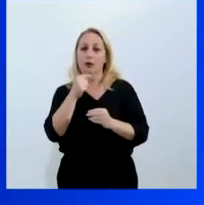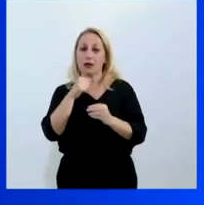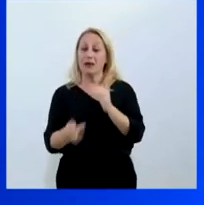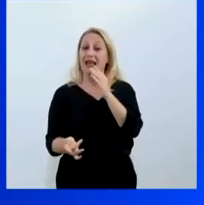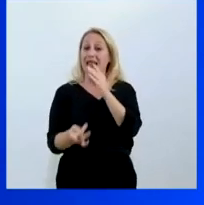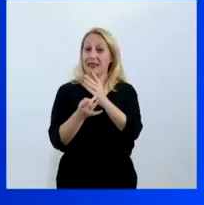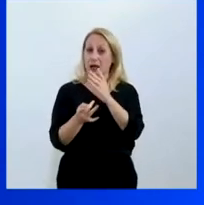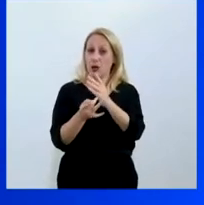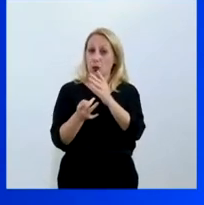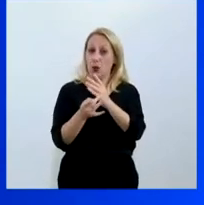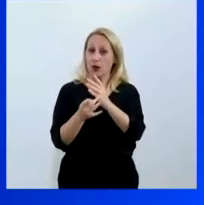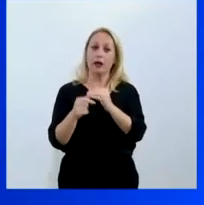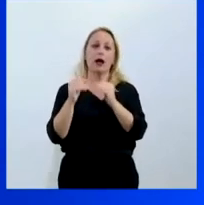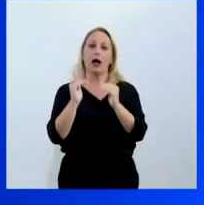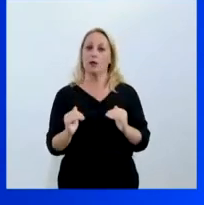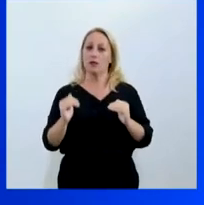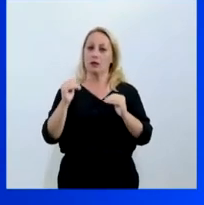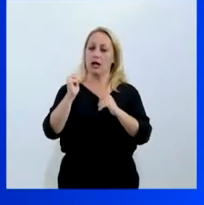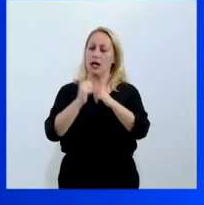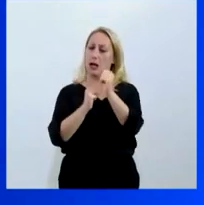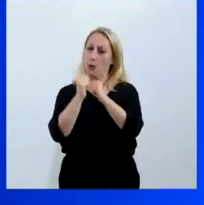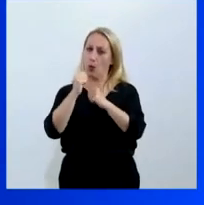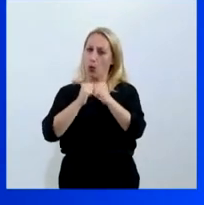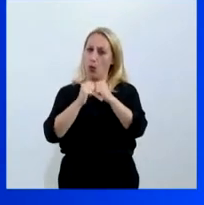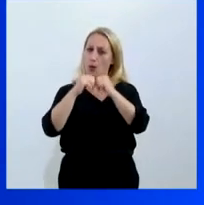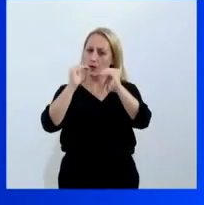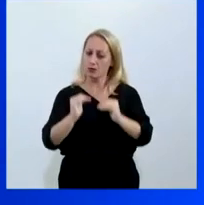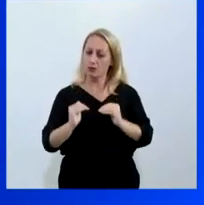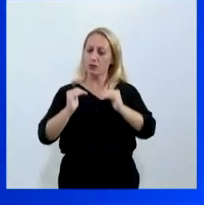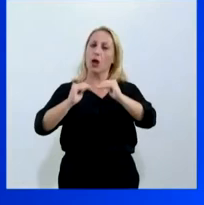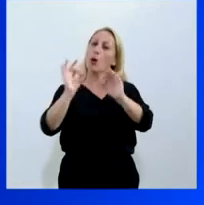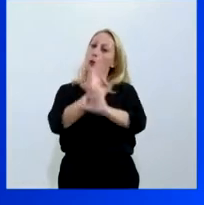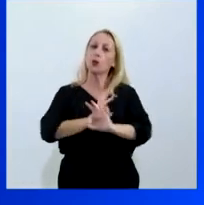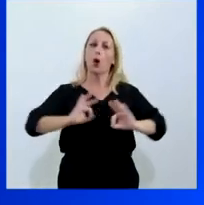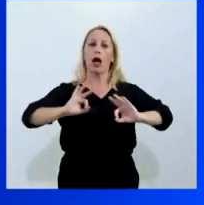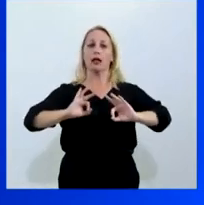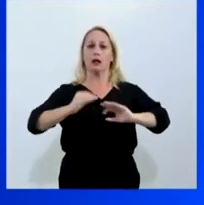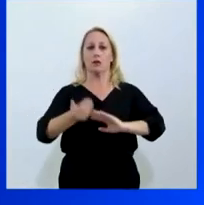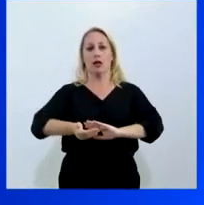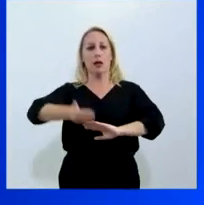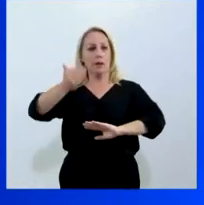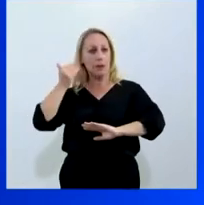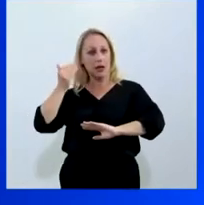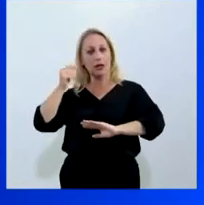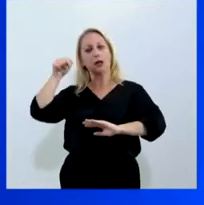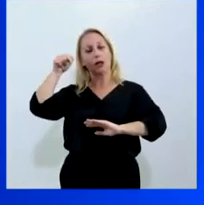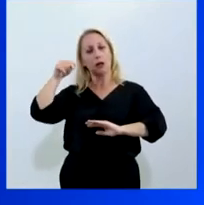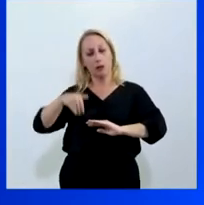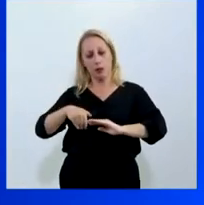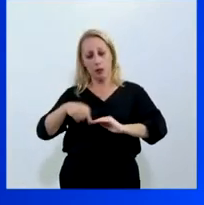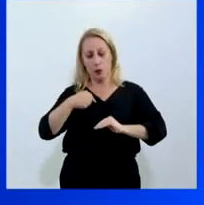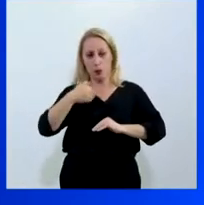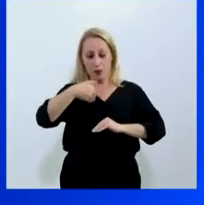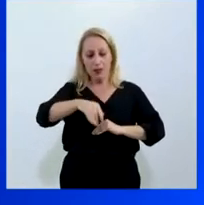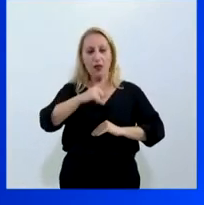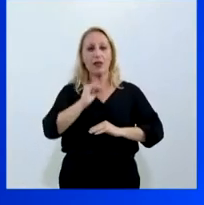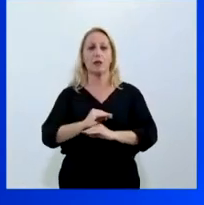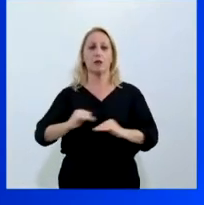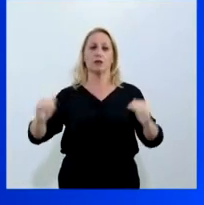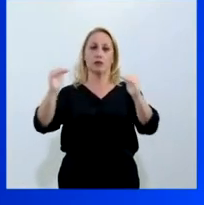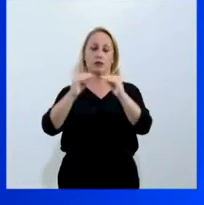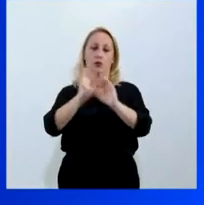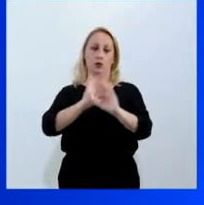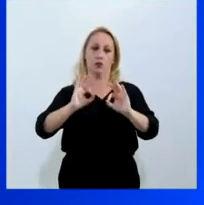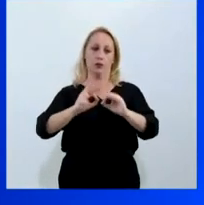τεχνολογικά και σε επίπεδο υποδομών πιο έτοιμοι προφανώς από ό,τι ήμασταν φέτος.